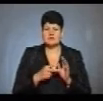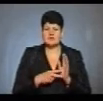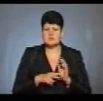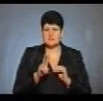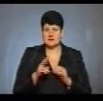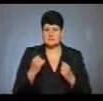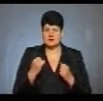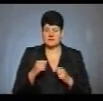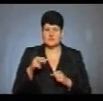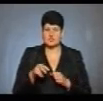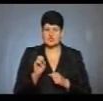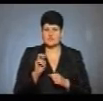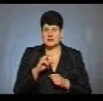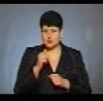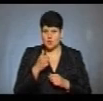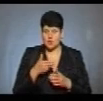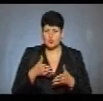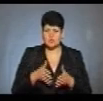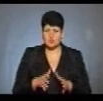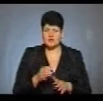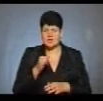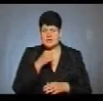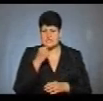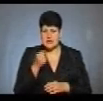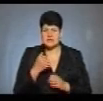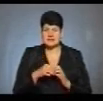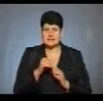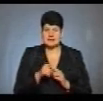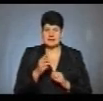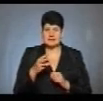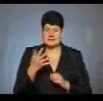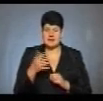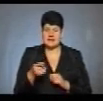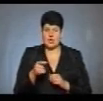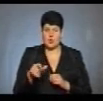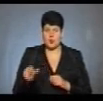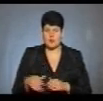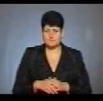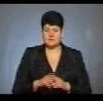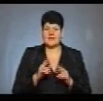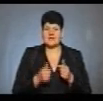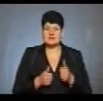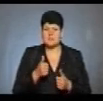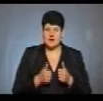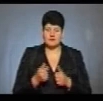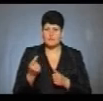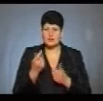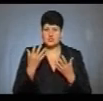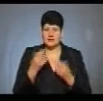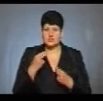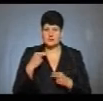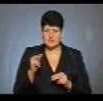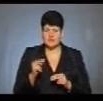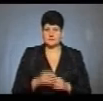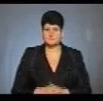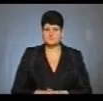спортсмени 2012 року народження і старші, серед них 35 тернополян. Як змагалися у перший день чемпіонату,